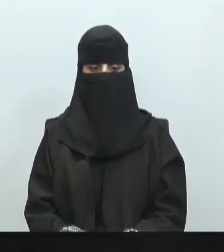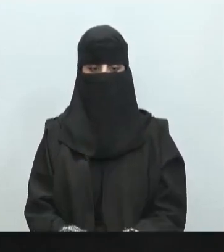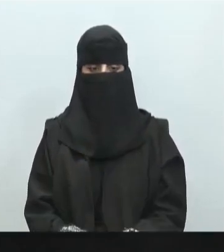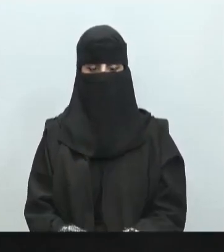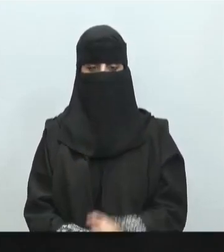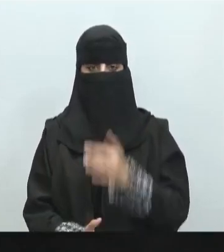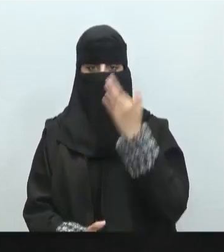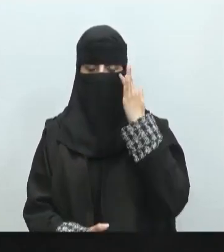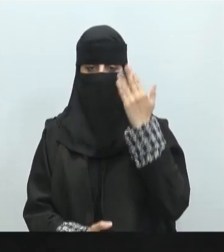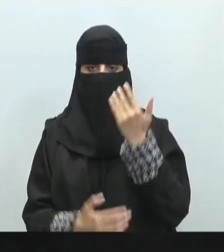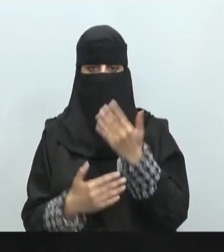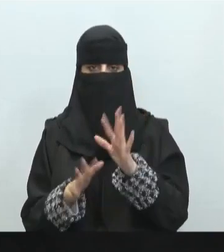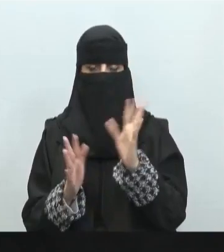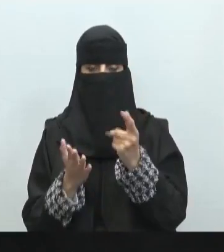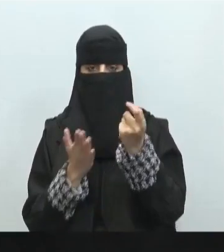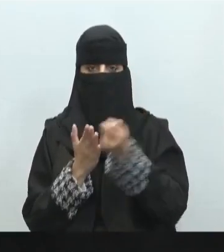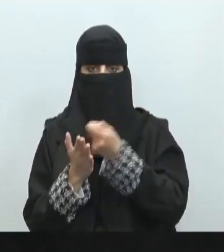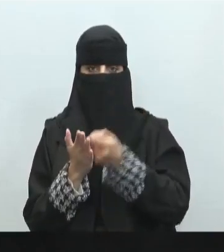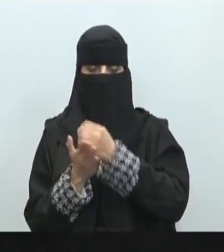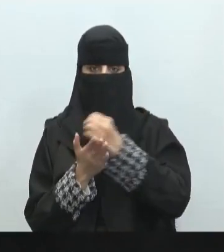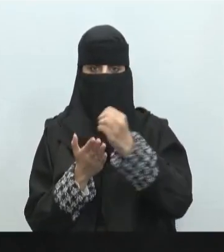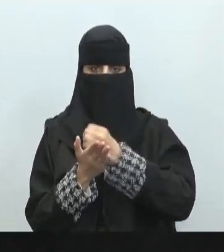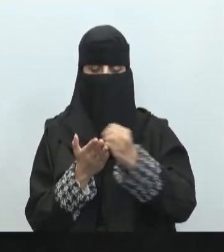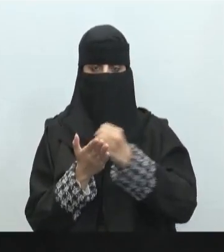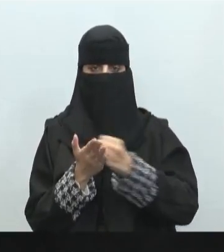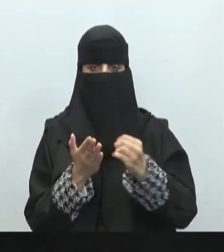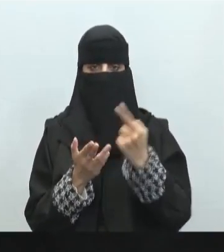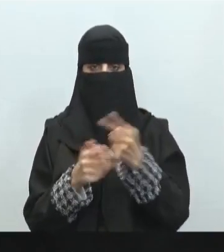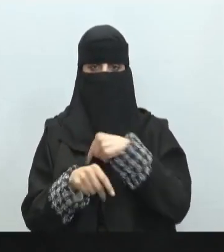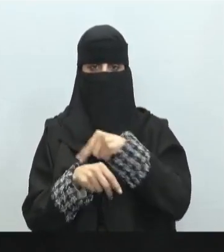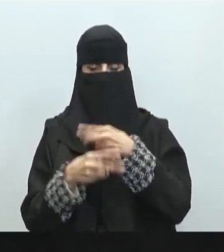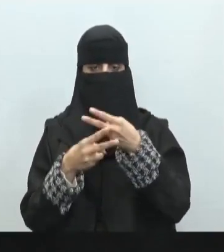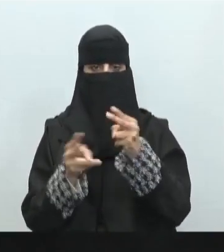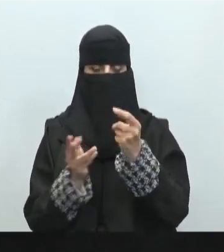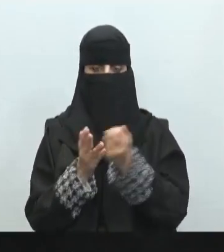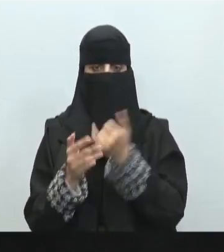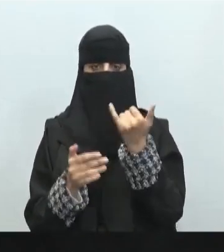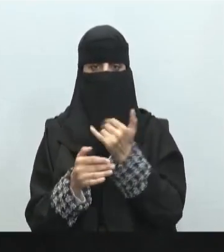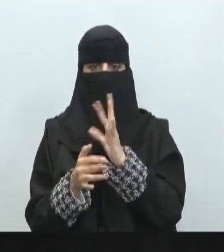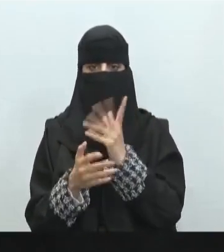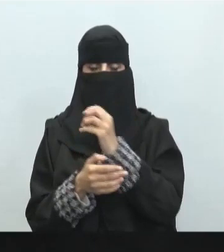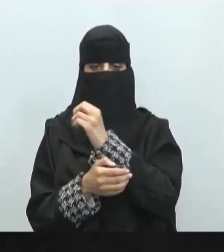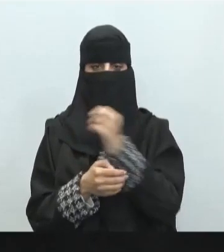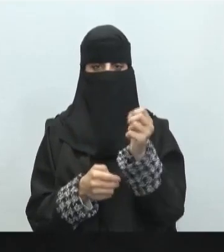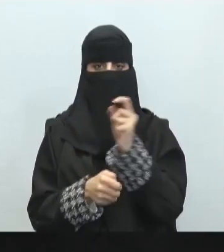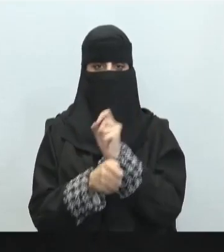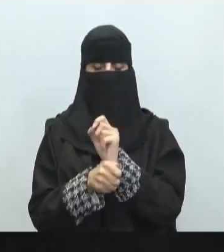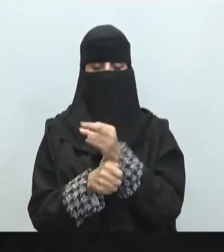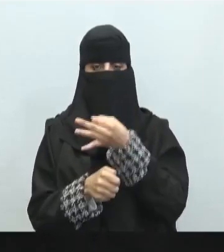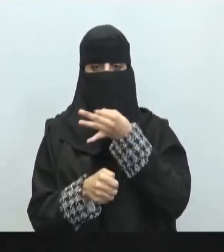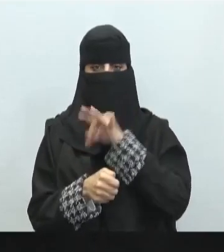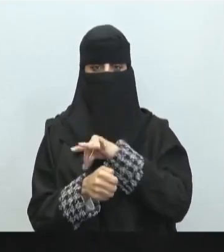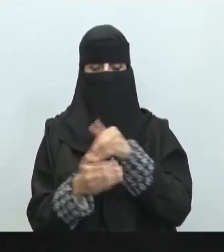لكم الحريه في كتابه هذه الجمله ولكن يجب ان تكون تامه مفيده وبعد ان